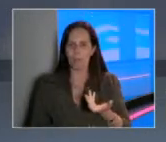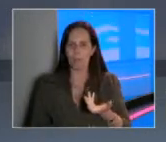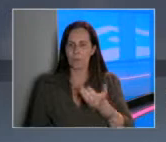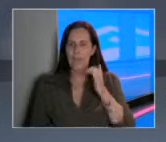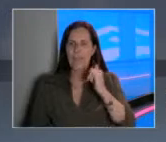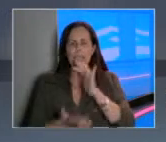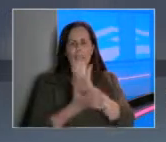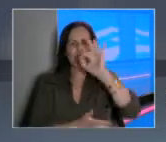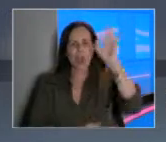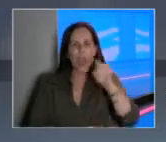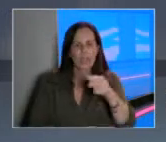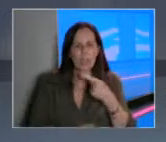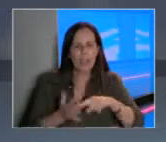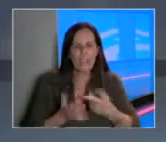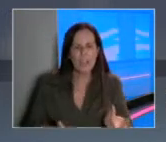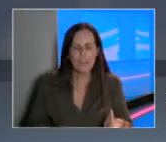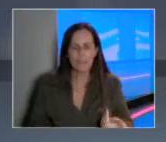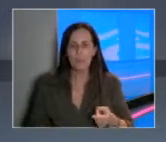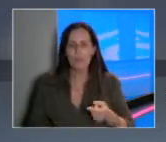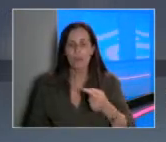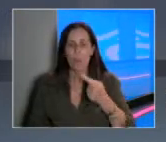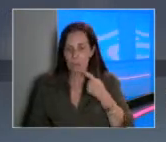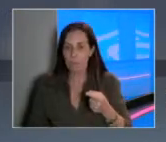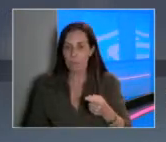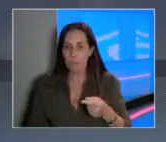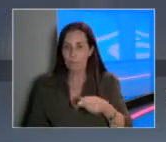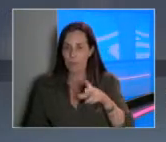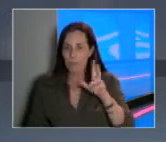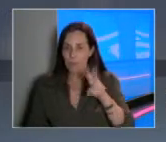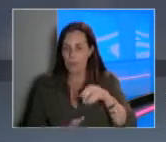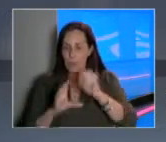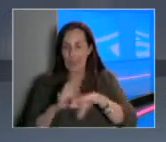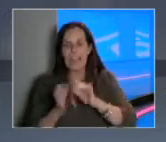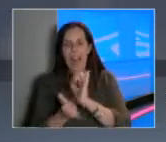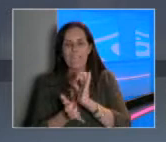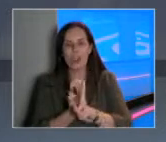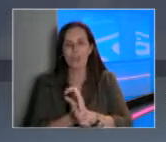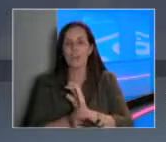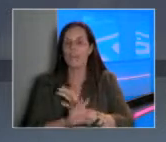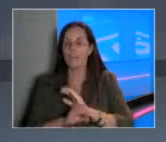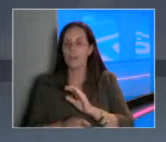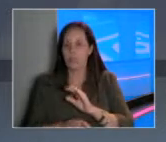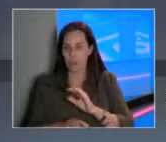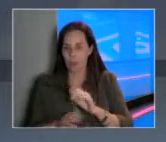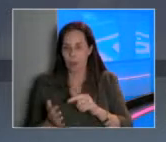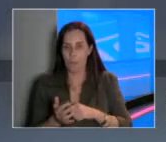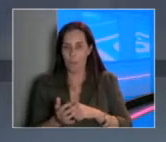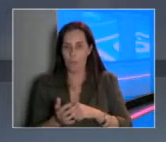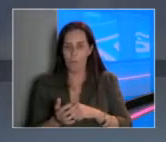איזה 15% אתם מדברים? אז הם מדברים על זה שיש קרן ההלוואות, ורק אומרים